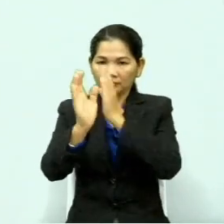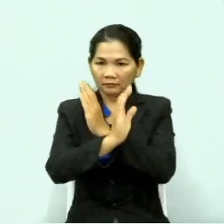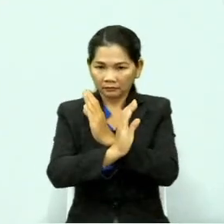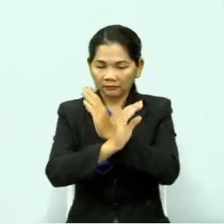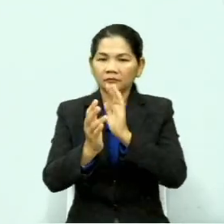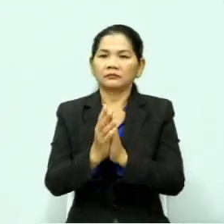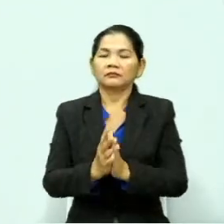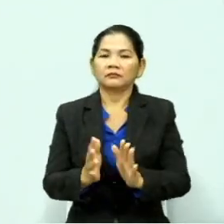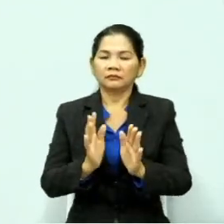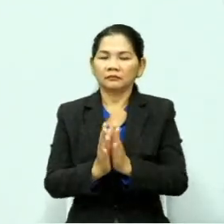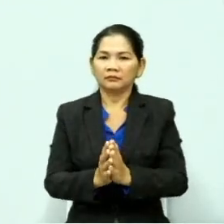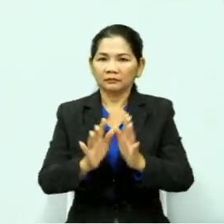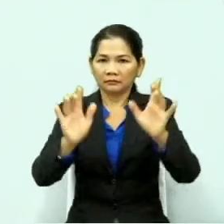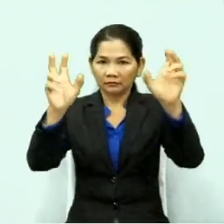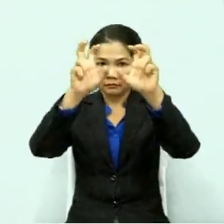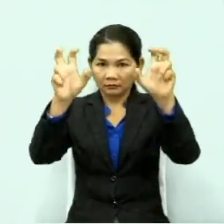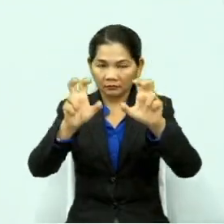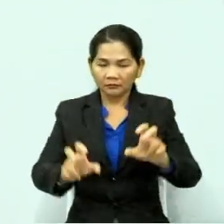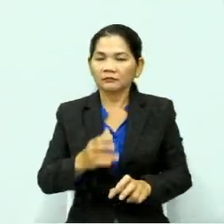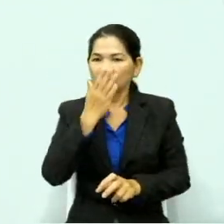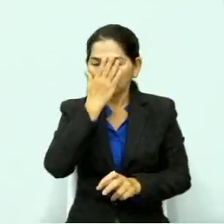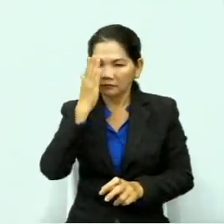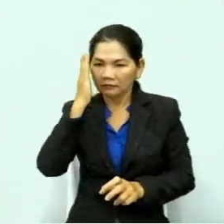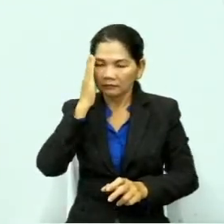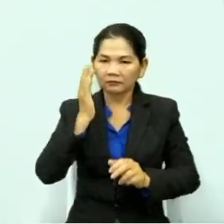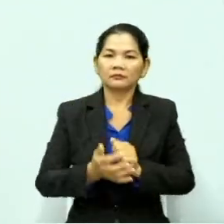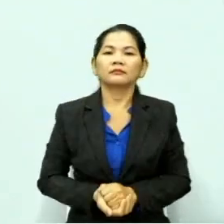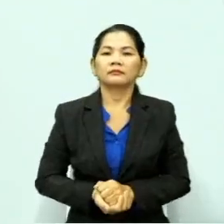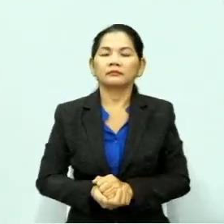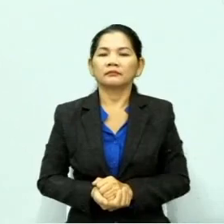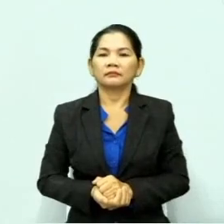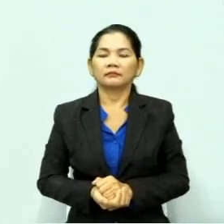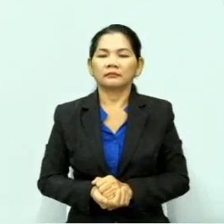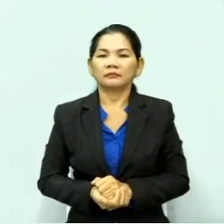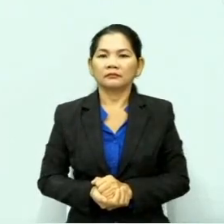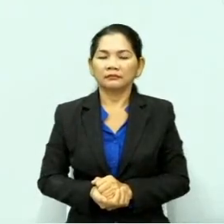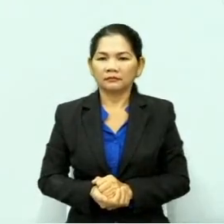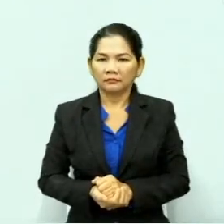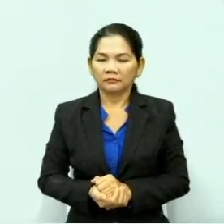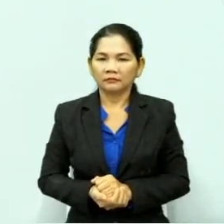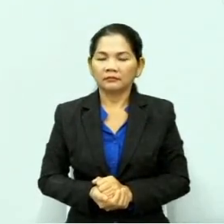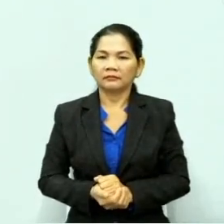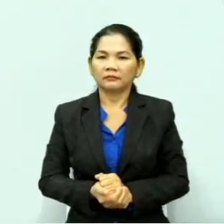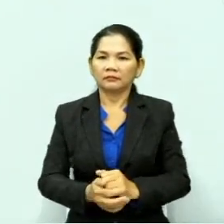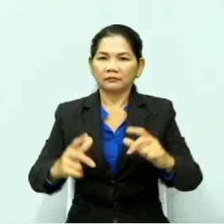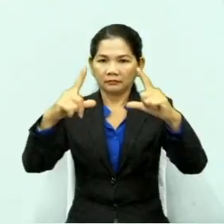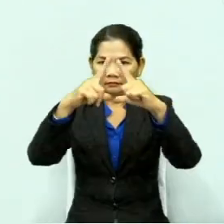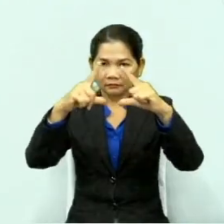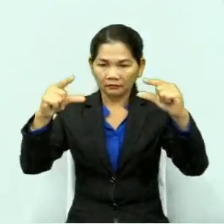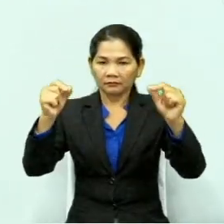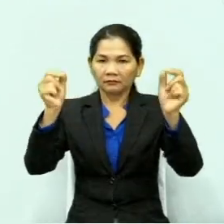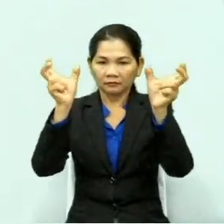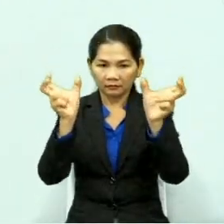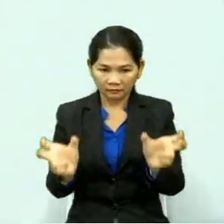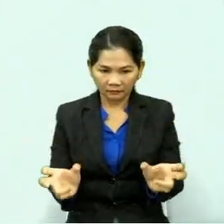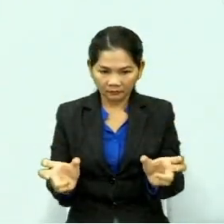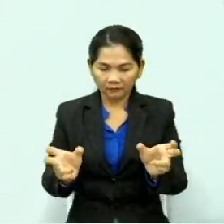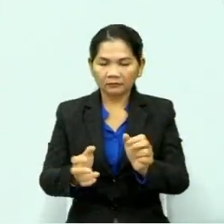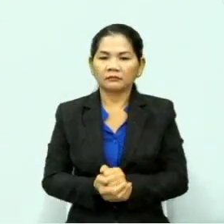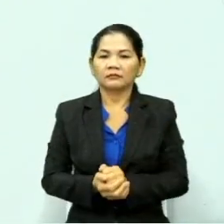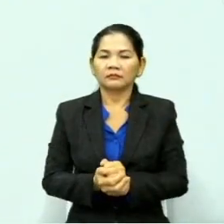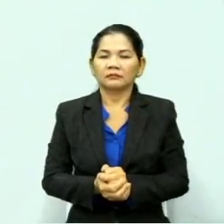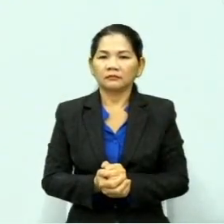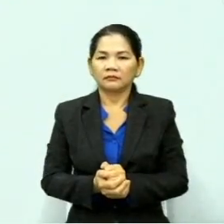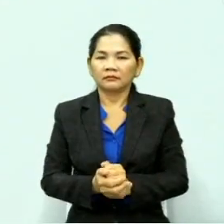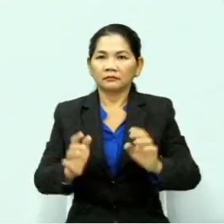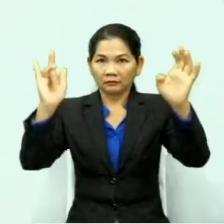Phra sát Bà Yôn Phra sát Bần Tí Sấy Phra sát Bạ